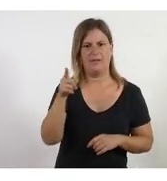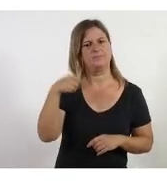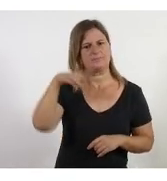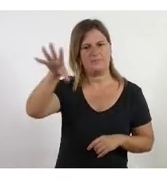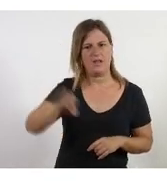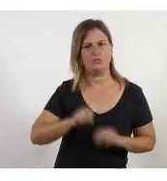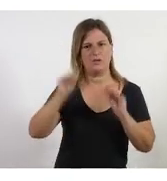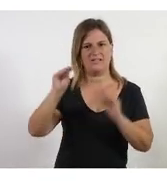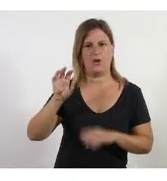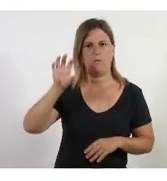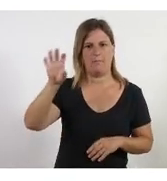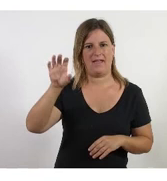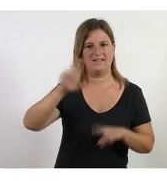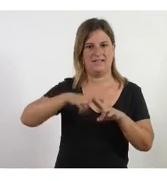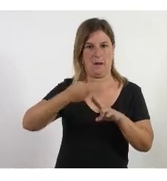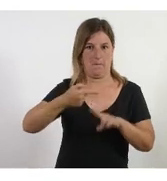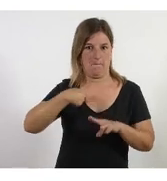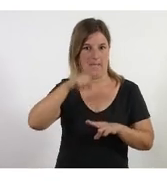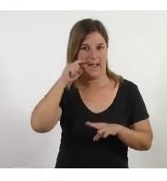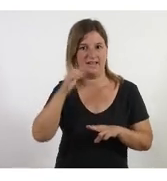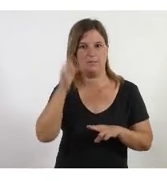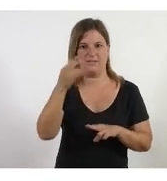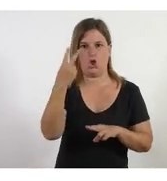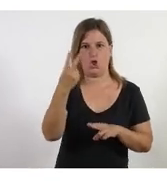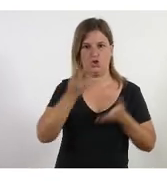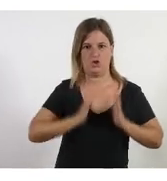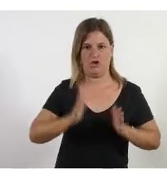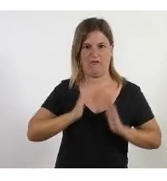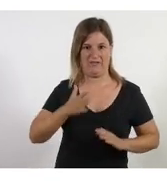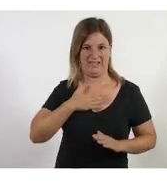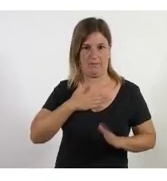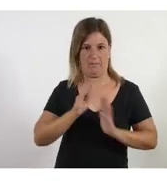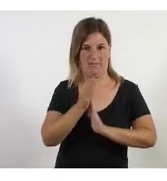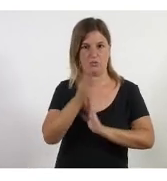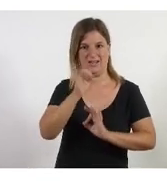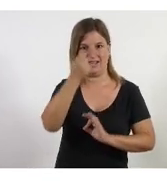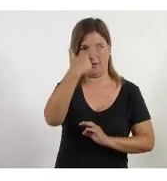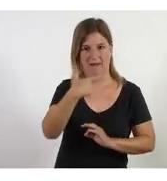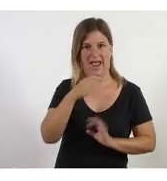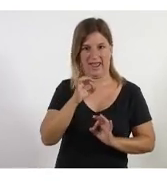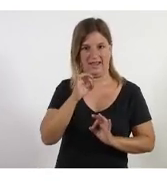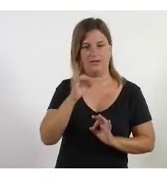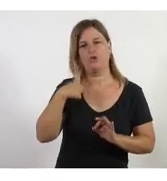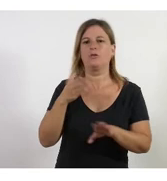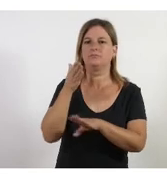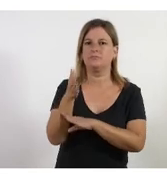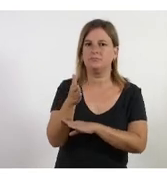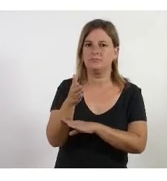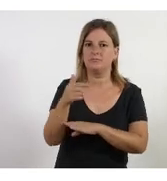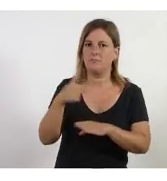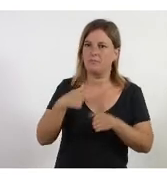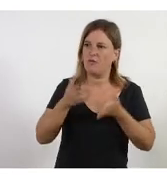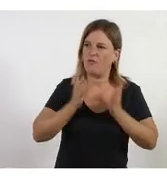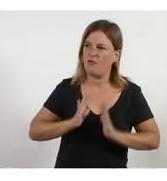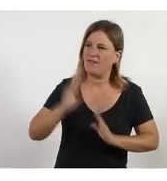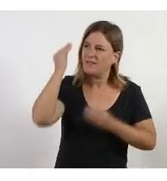país i vam anar al meu marit i els dos fills biològics, que són blancs, i vam anar allà. I el meu fill, i ahir pensava amb